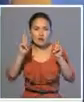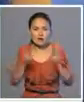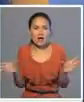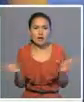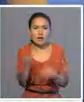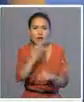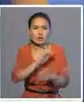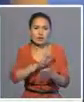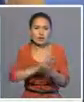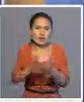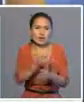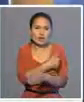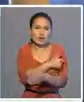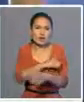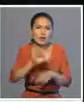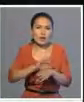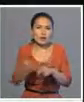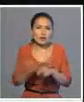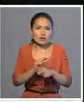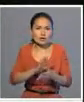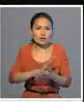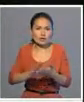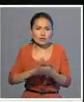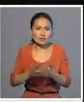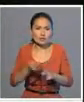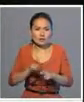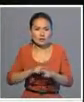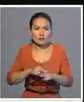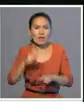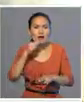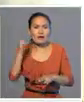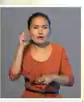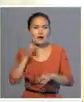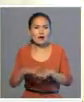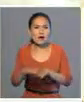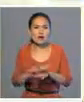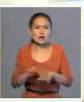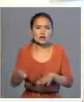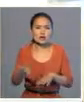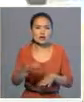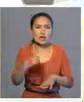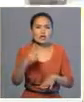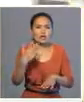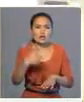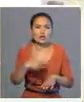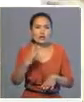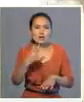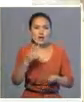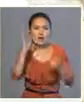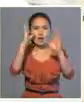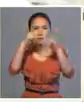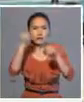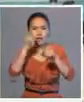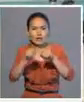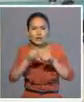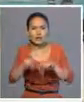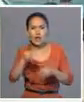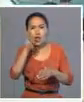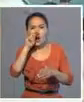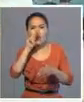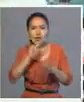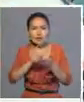істеді. Қазіргі күні дүниежүзілік денсаулық сақтау ұйымының мәліметтеріне сай Қытай Халық Республикасында 131 лабораториялық тексеріс